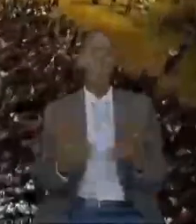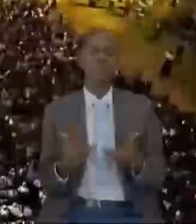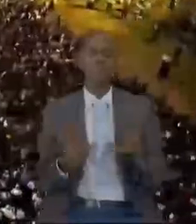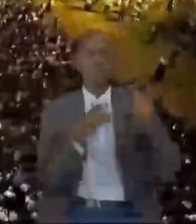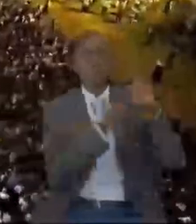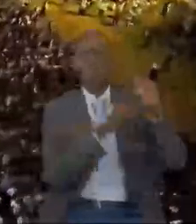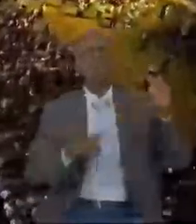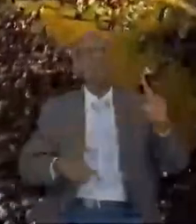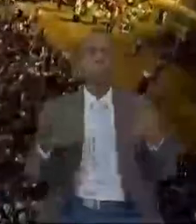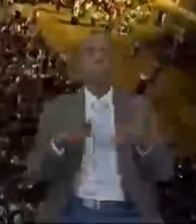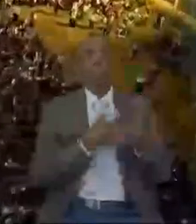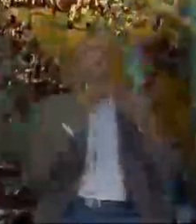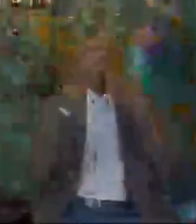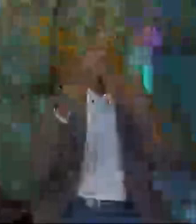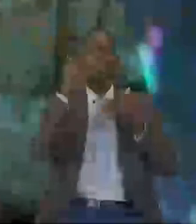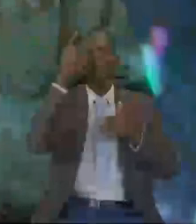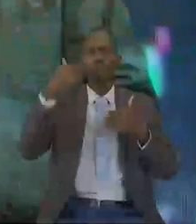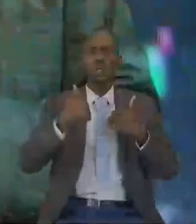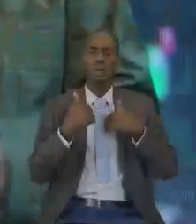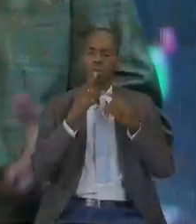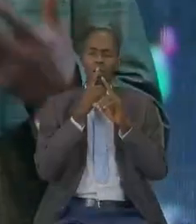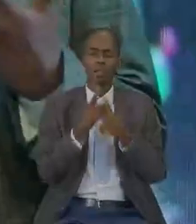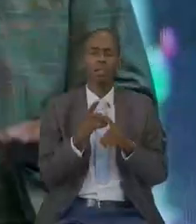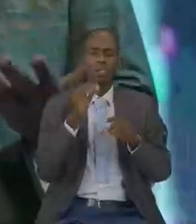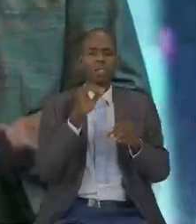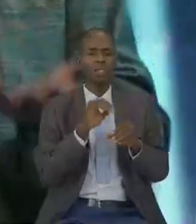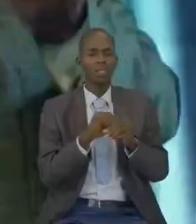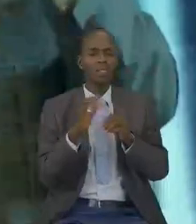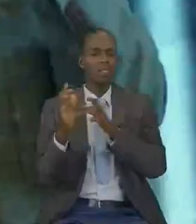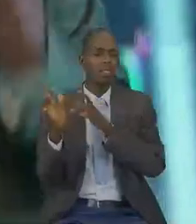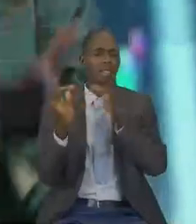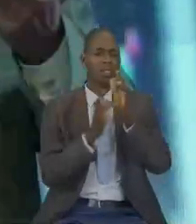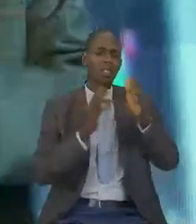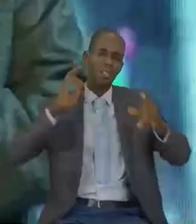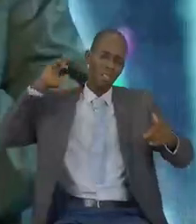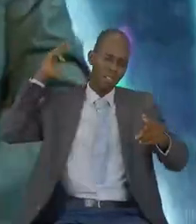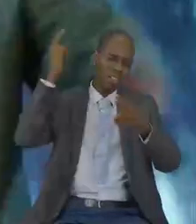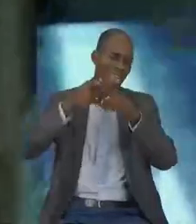corps maintenant. Seigneur, nous te remercions pour l'exaucement.